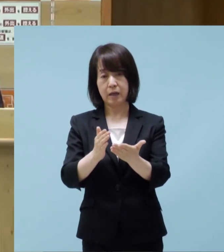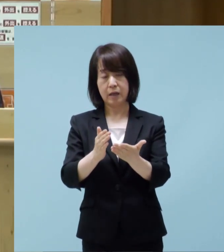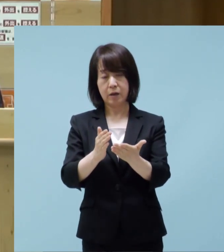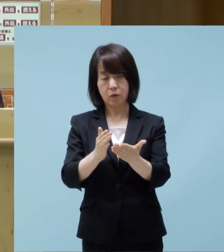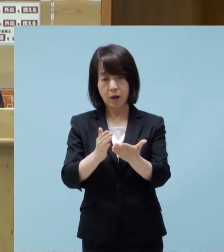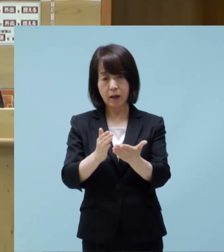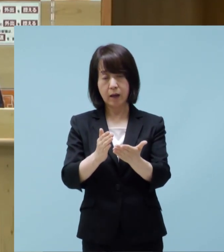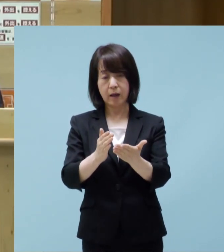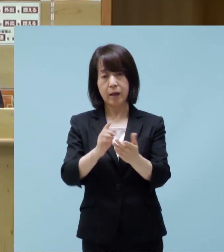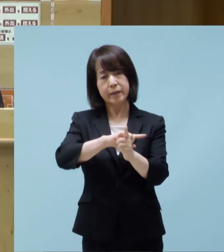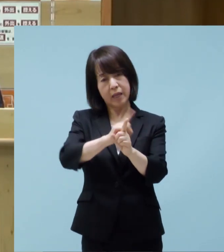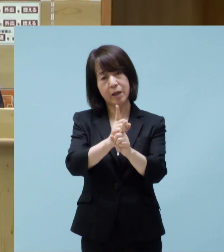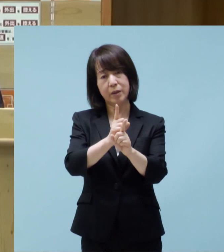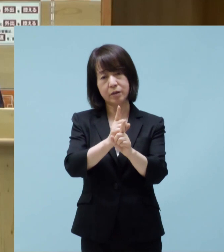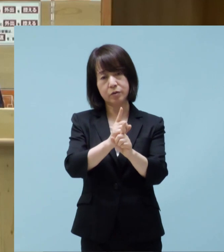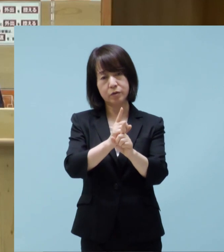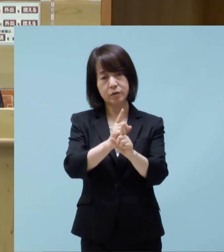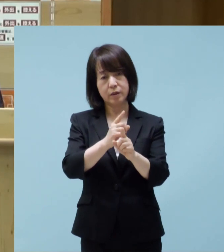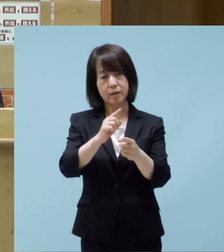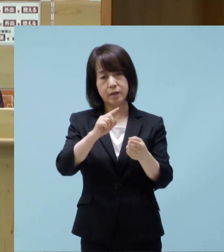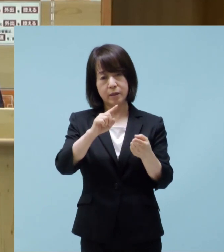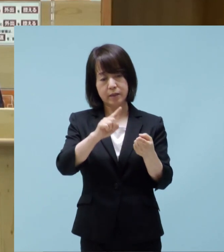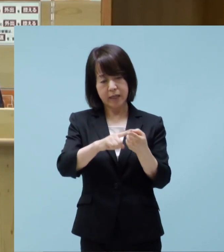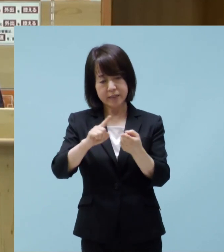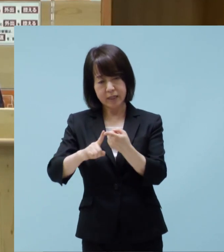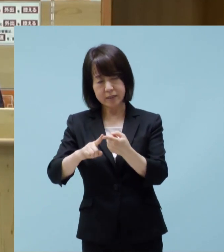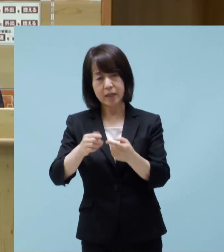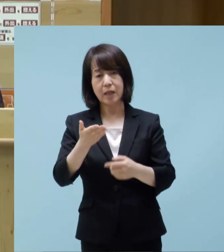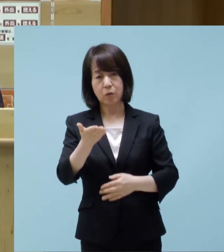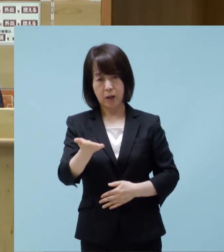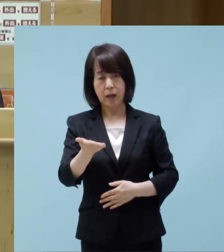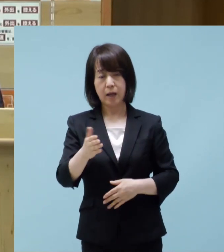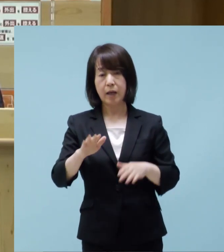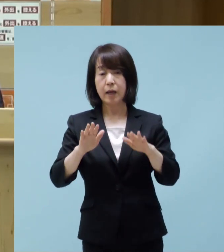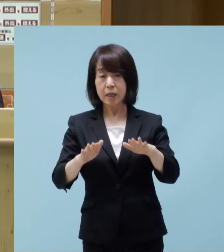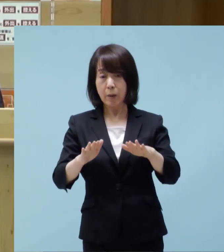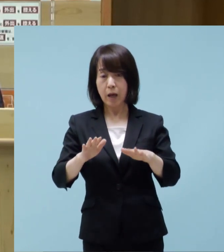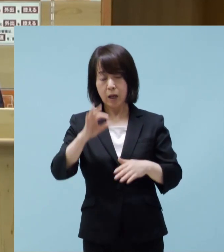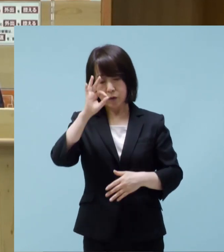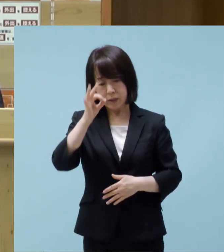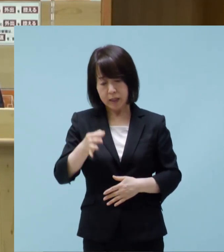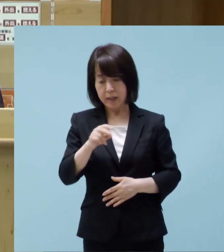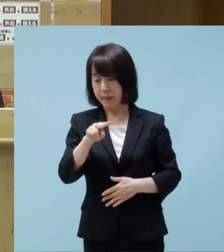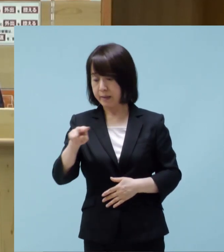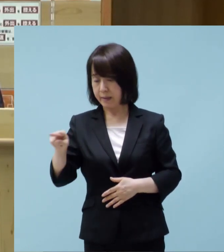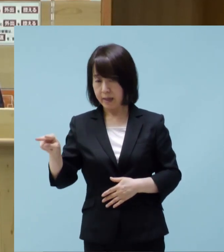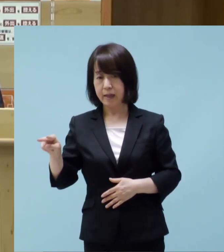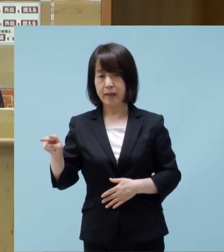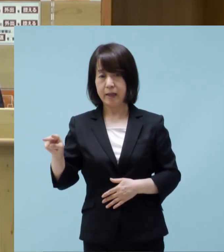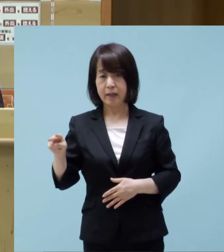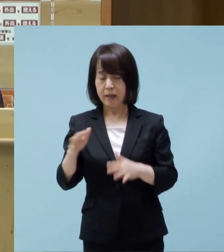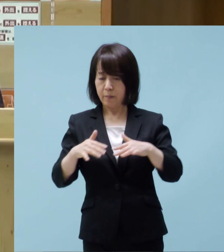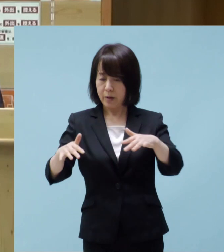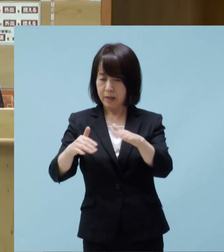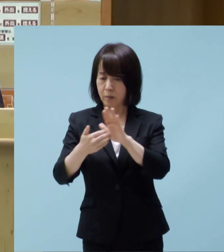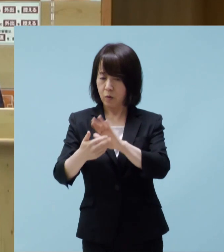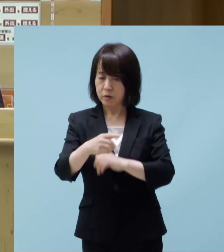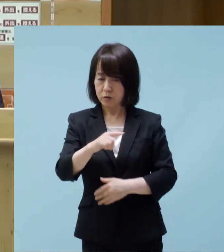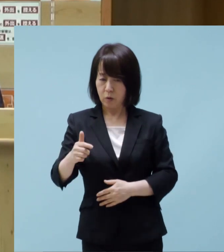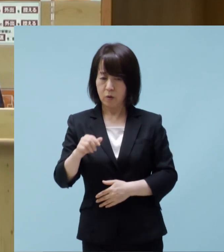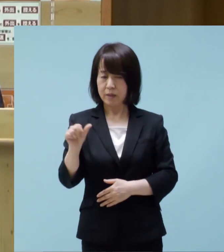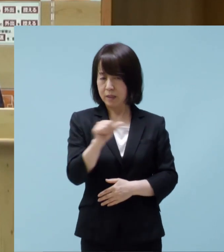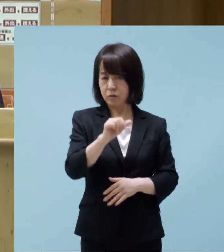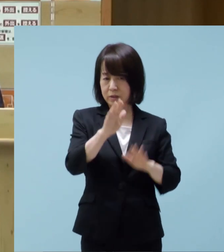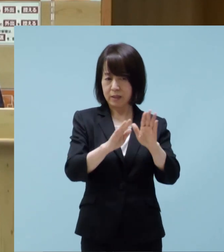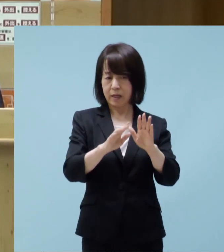ってみて、もう一度ご自身のまん延防止や緊急事態の、発令、あるいは要